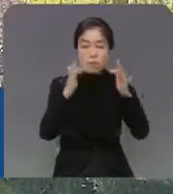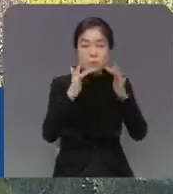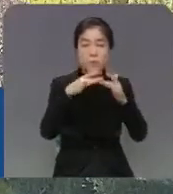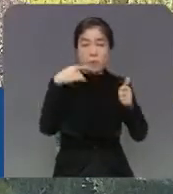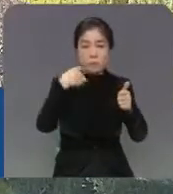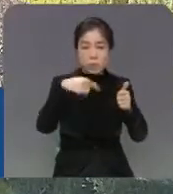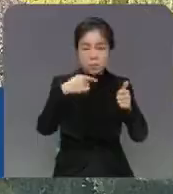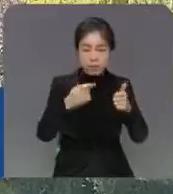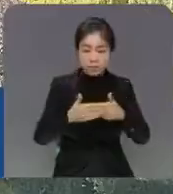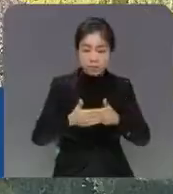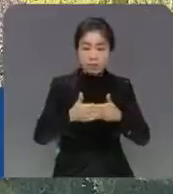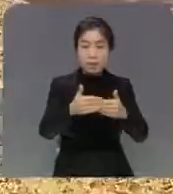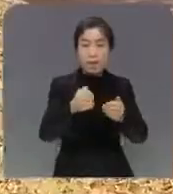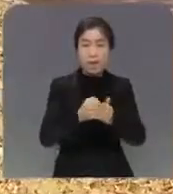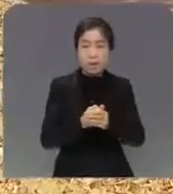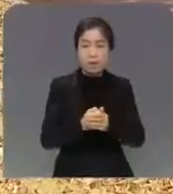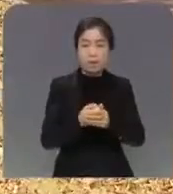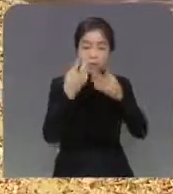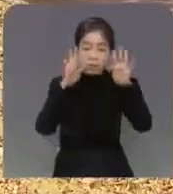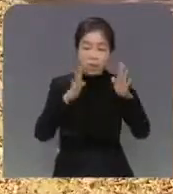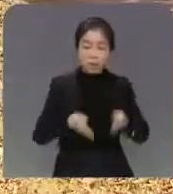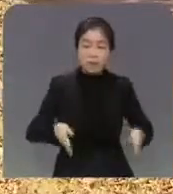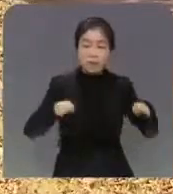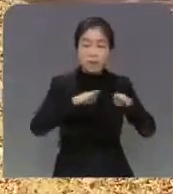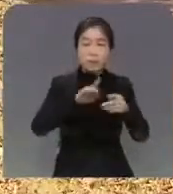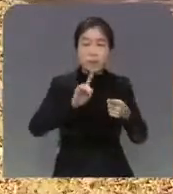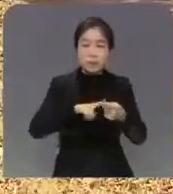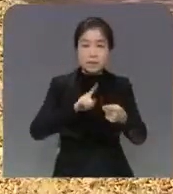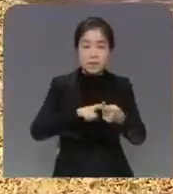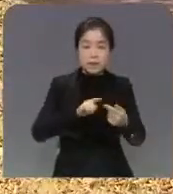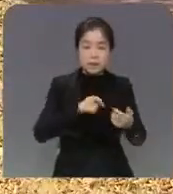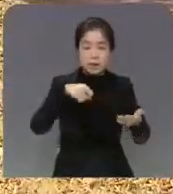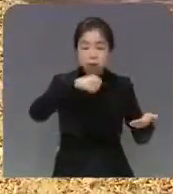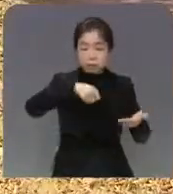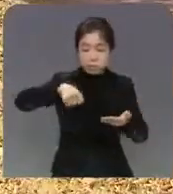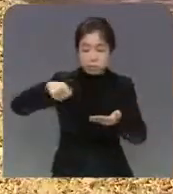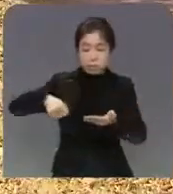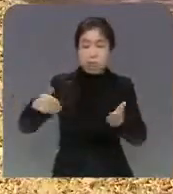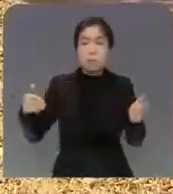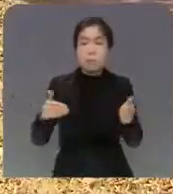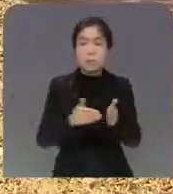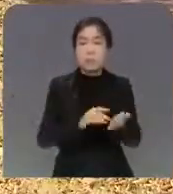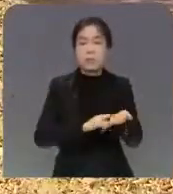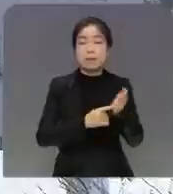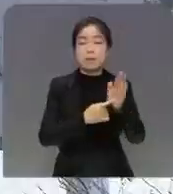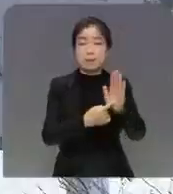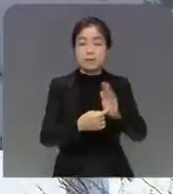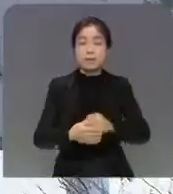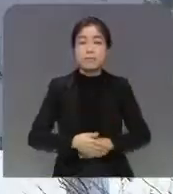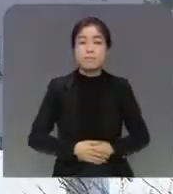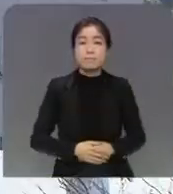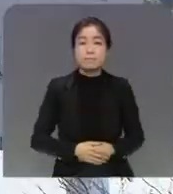시행하기로 결정했으며 대학 주요 시설물에 대한 방역소독도 벌였다고 밝혔습니다.